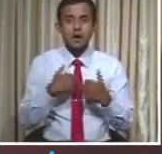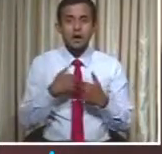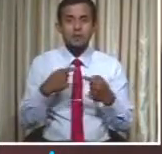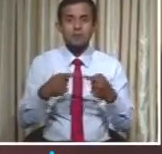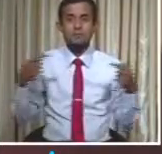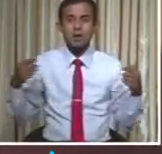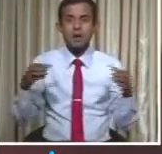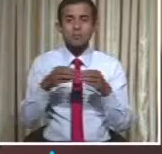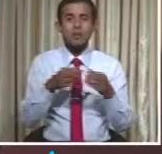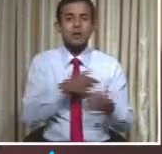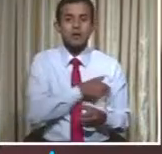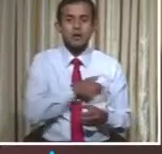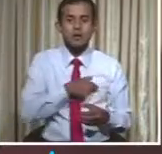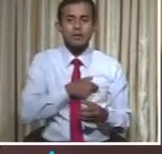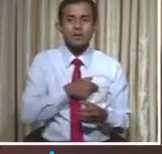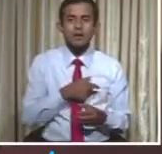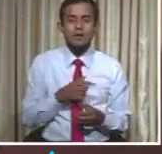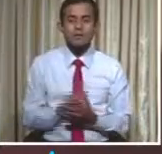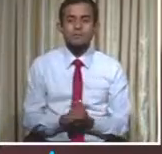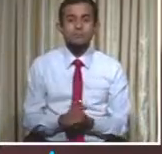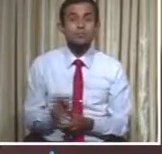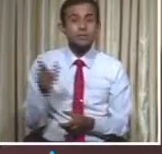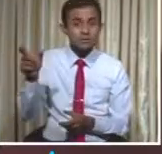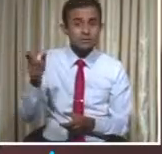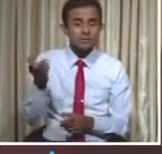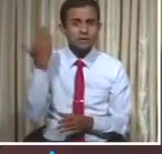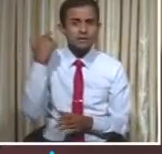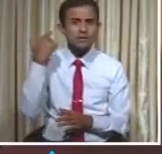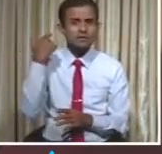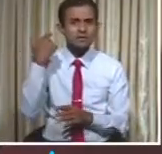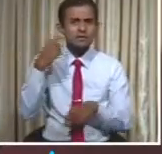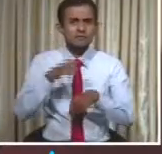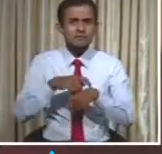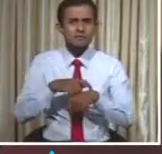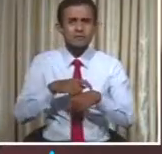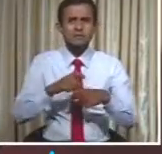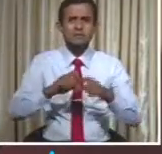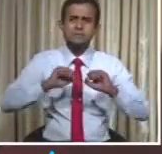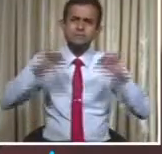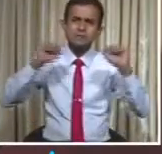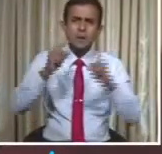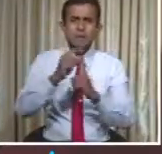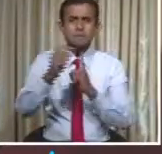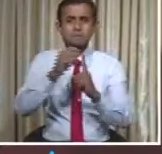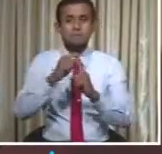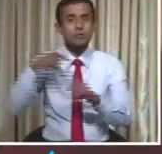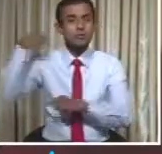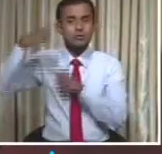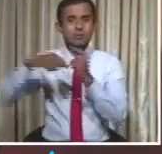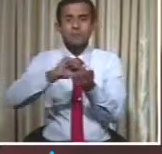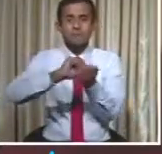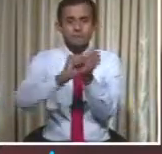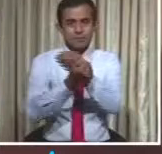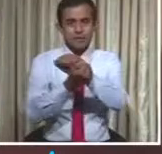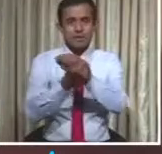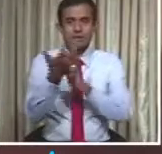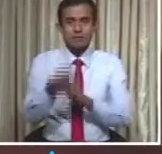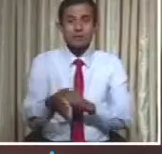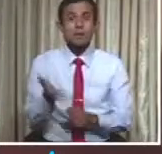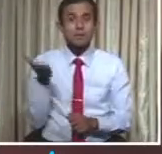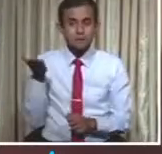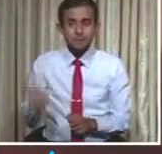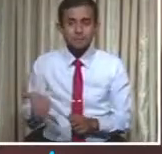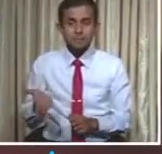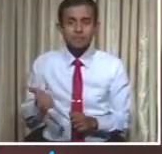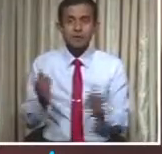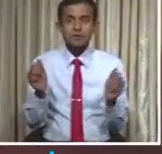ප්‍රතිපාර්ශ්වයේ නායකතුමා. එතකොට එතුමාලා එක්තරා වකවානුවක අරගල කළා මේ පාර්ලිමේන්තුවේ සම්ප්‍රදායක් වෙනස් කරා. ඒ තමයි මේ